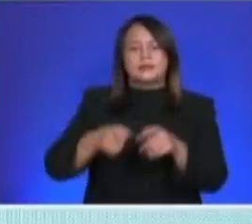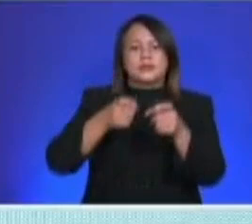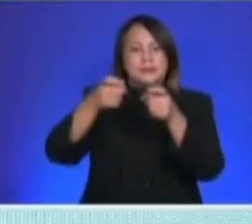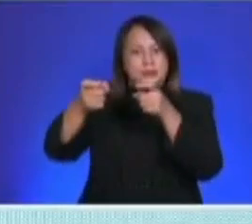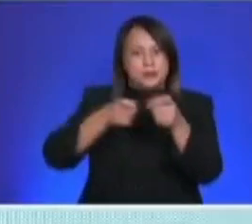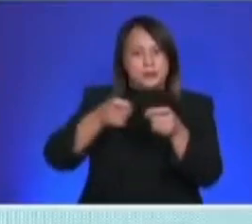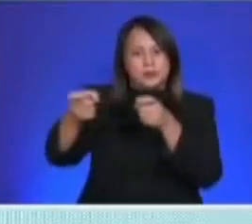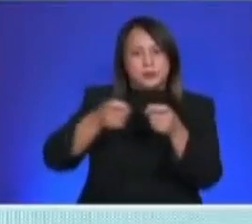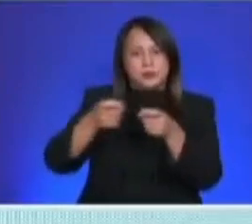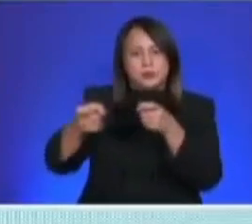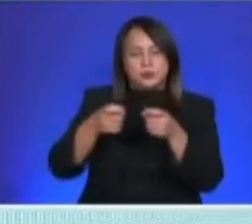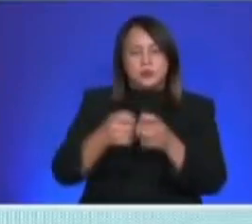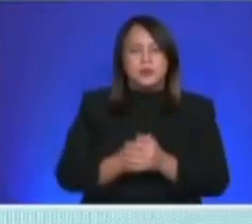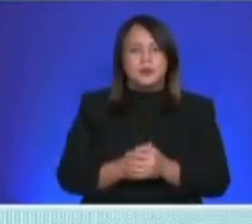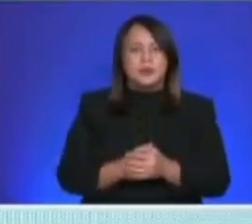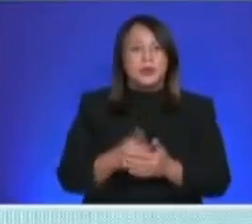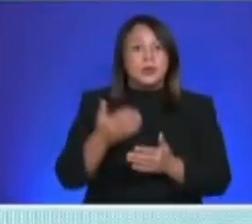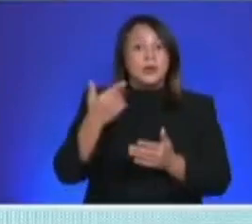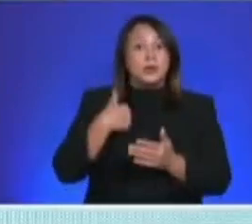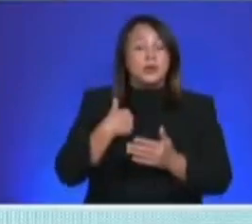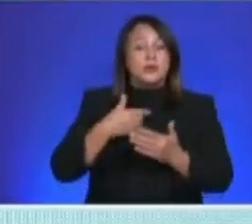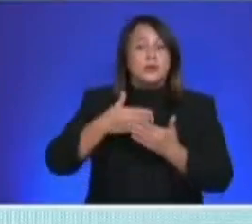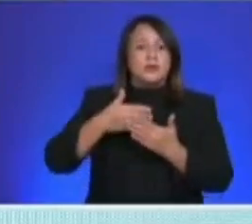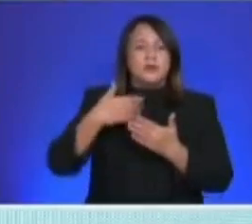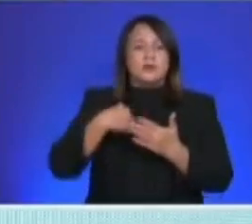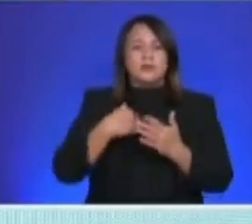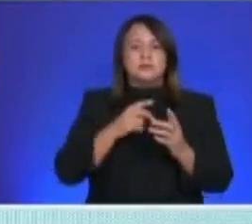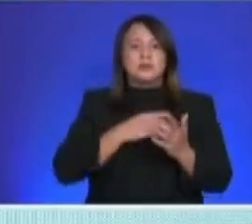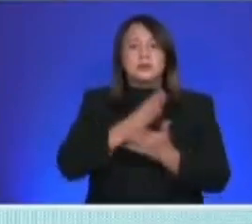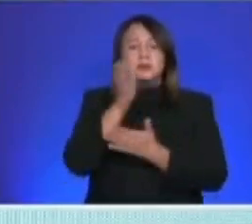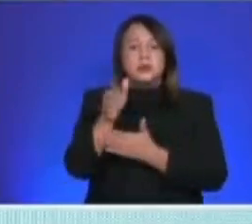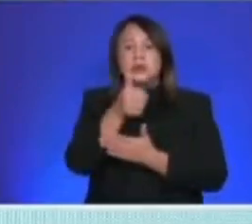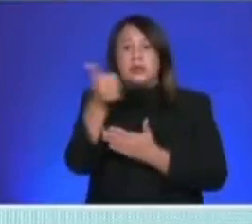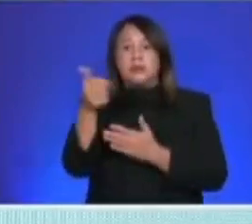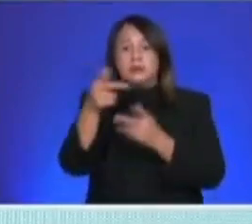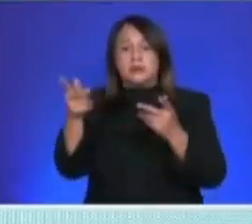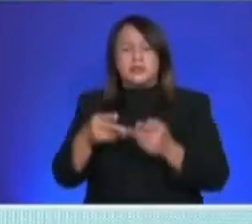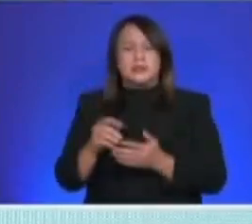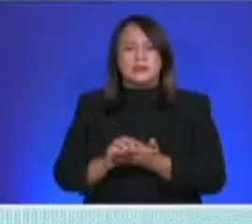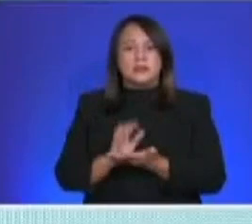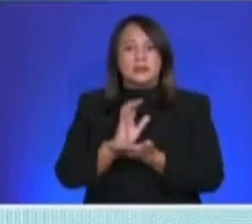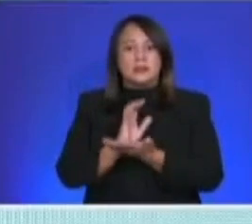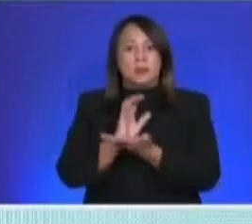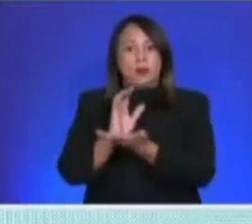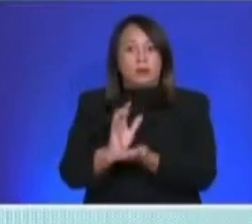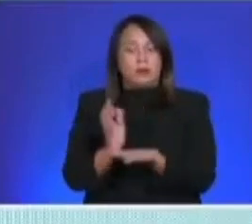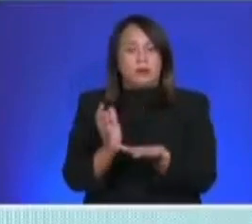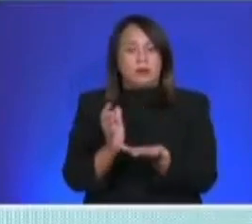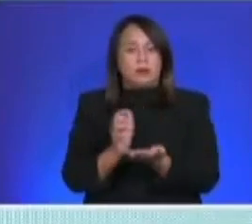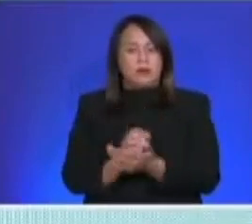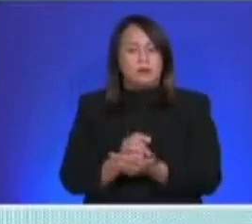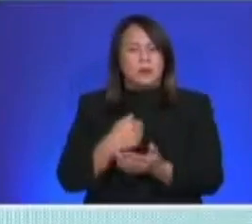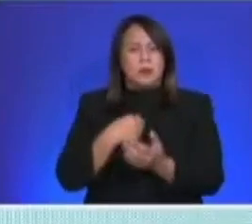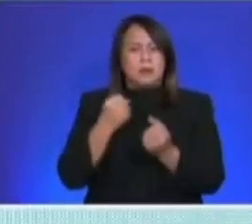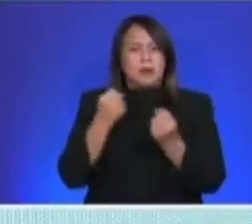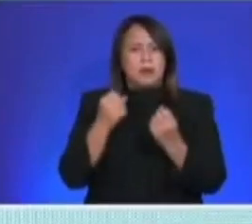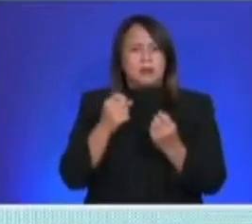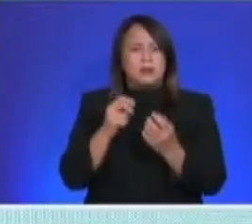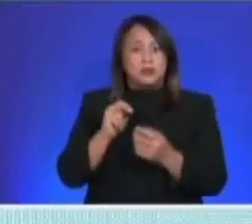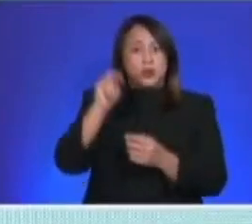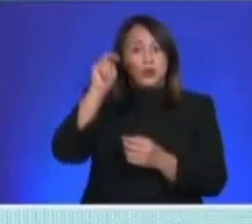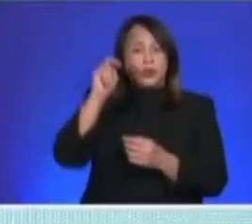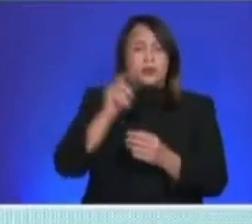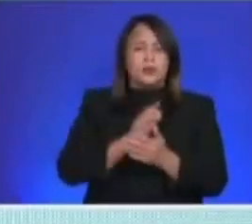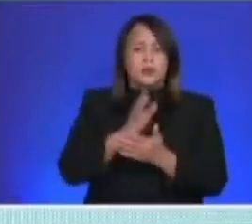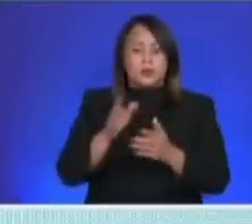pamamalakad. Nanggaling po kami sa ibang lugar, ano, doon sa Sambu del Norte, napakahabang stretch ang aming nilakbay. Bagong gawa